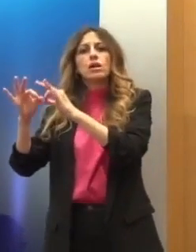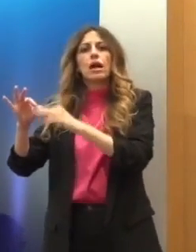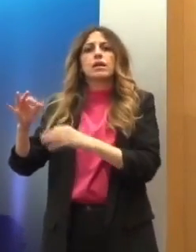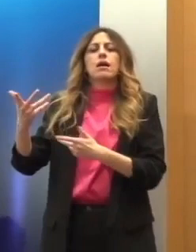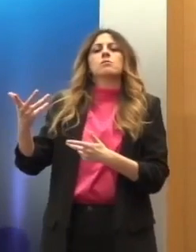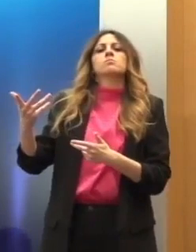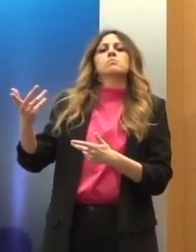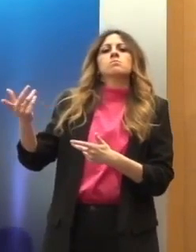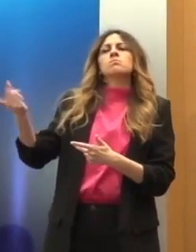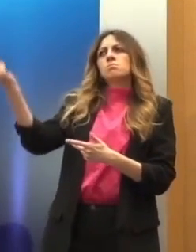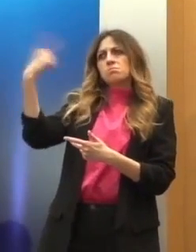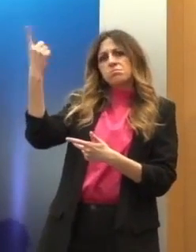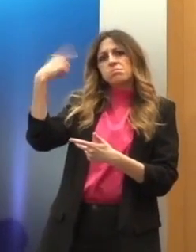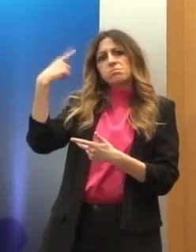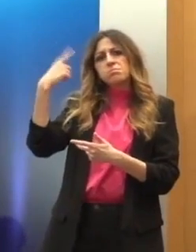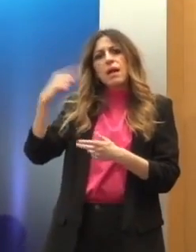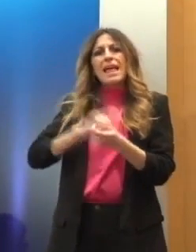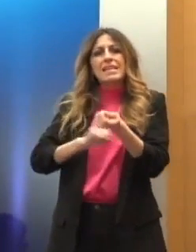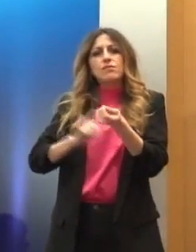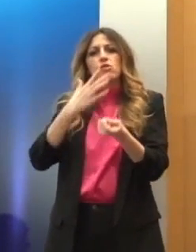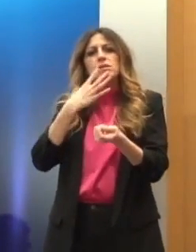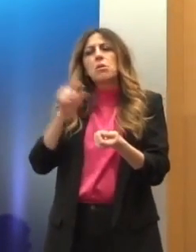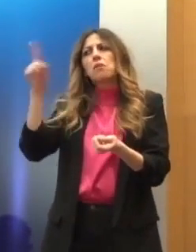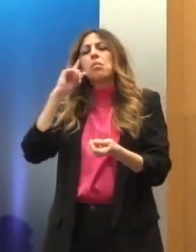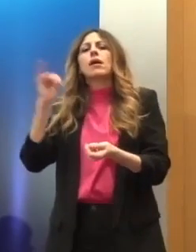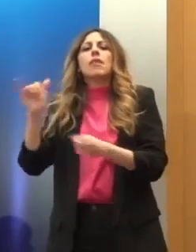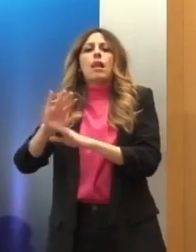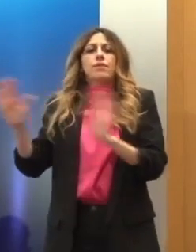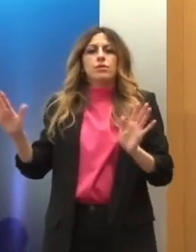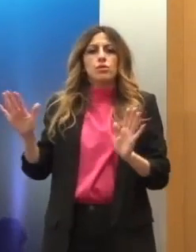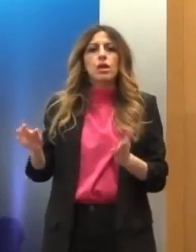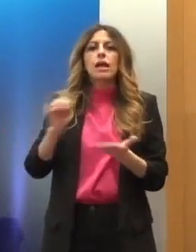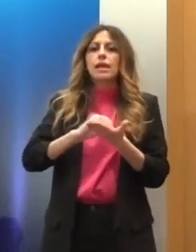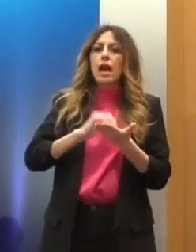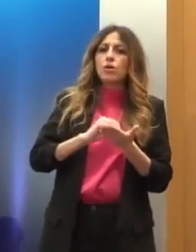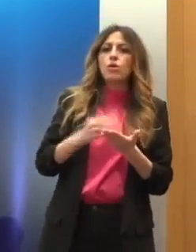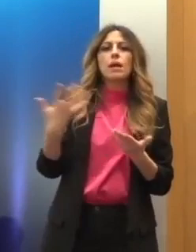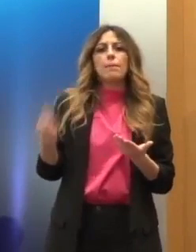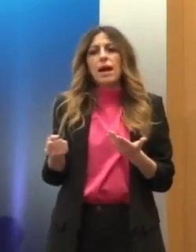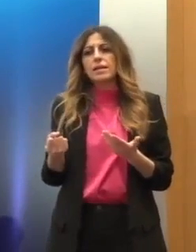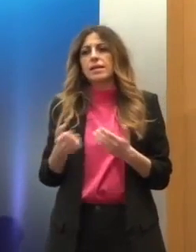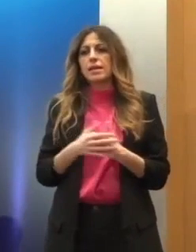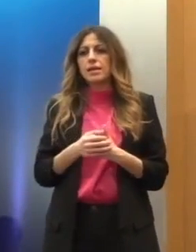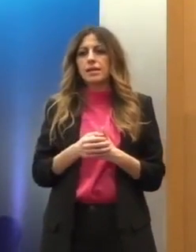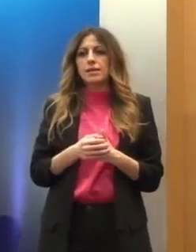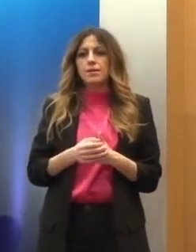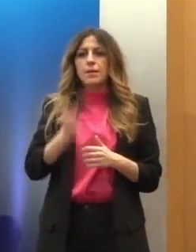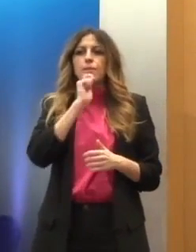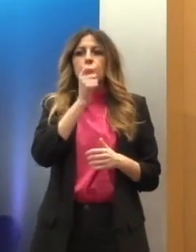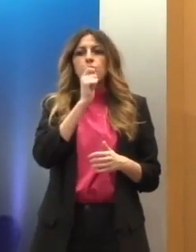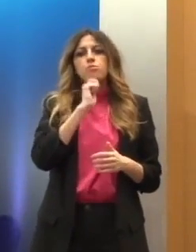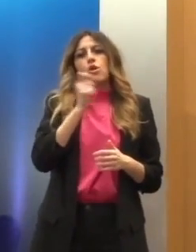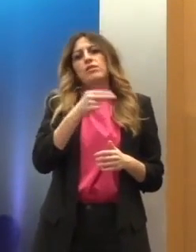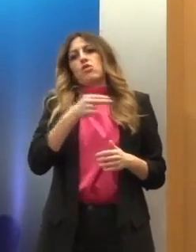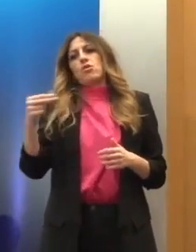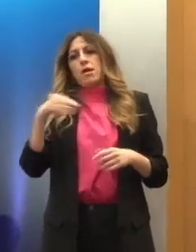της ένομης τάξης μας ή όταν παρισφρεί το πολιτικό στοιχείο που ενίοτε πράγματι παρισφρεί. Εν τούτης, οι διαδικασίες αυτές